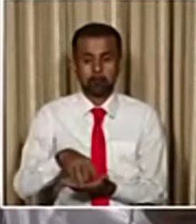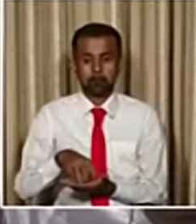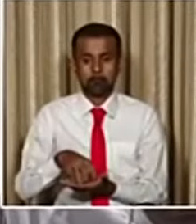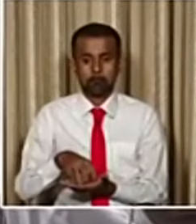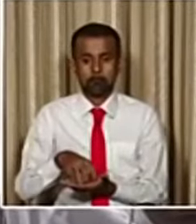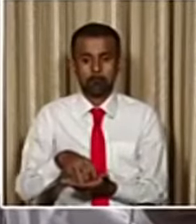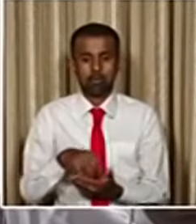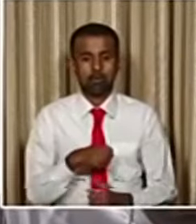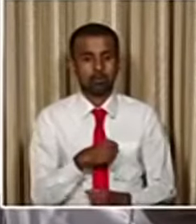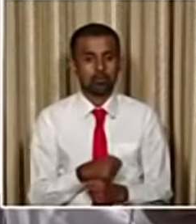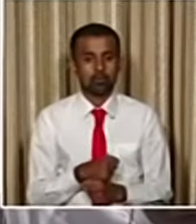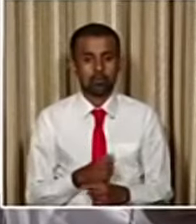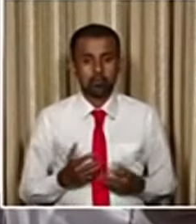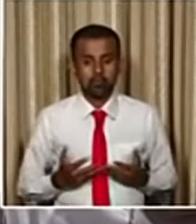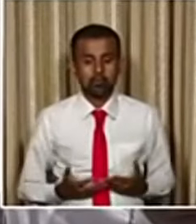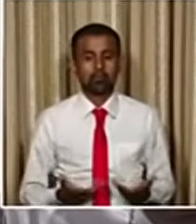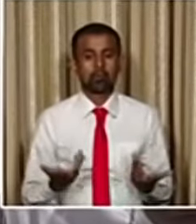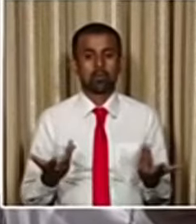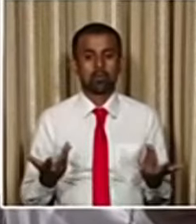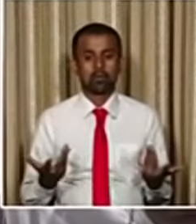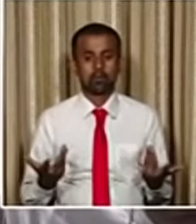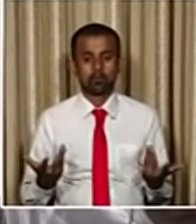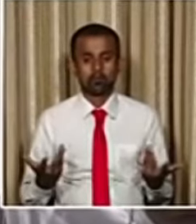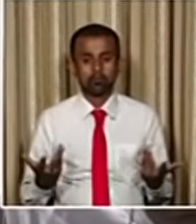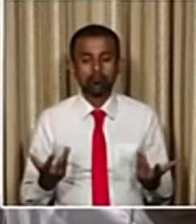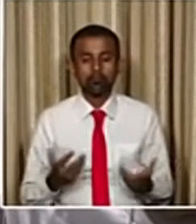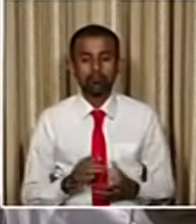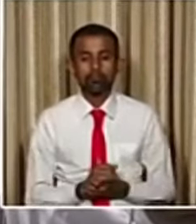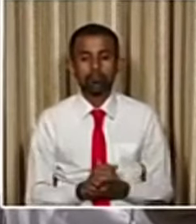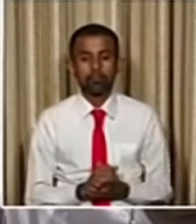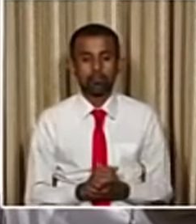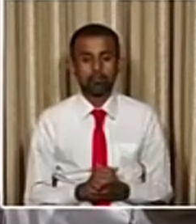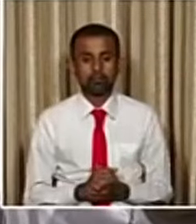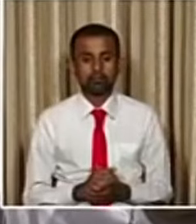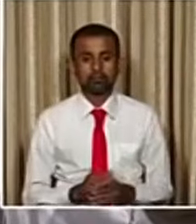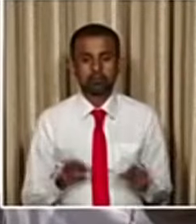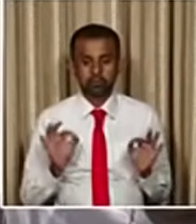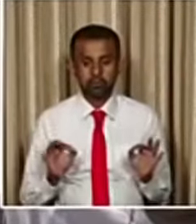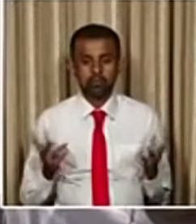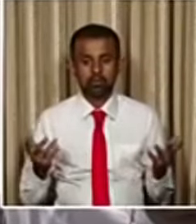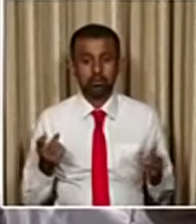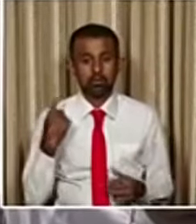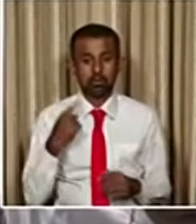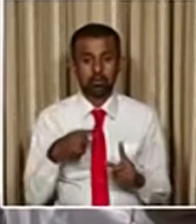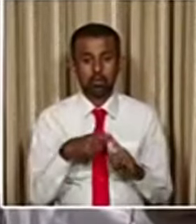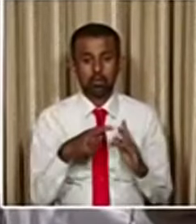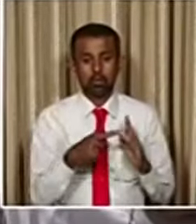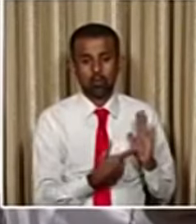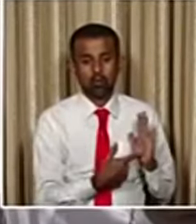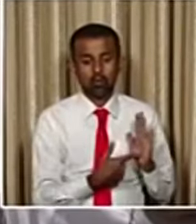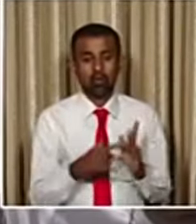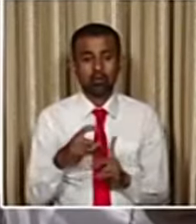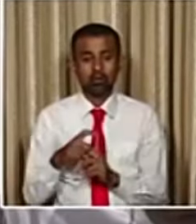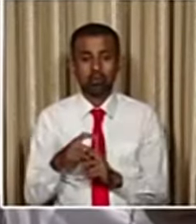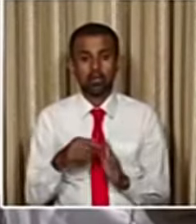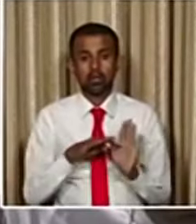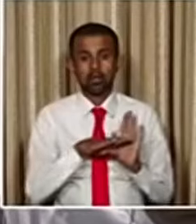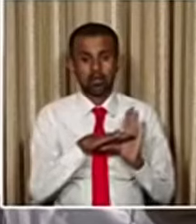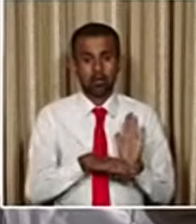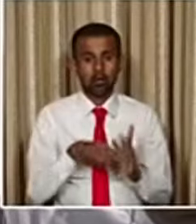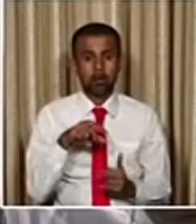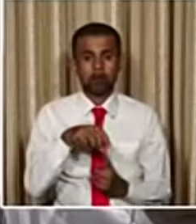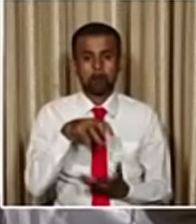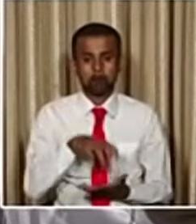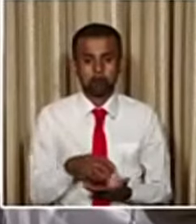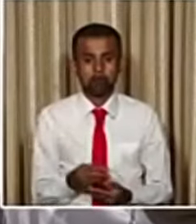මේක ආණ්ඩුවටවත් කරන්න බැරි දෙයක්. මේක තාර්කික නැහැ. අපි ඒ වෙලාවෙ ඉල්ලුවා කොටවිල හෝ දඩල ක්‍රීඩාංගණය දකුණු පළාත් සභාවට